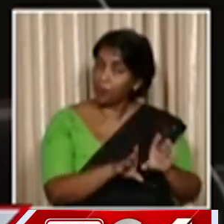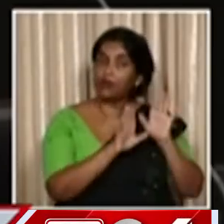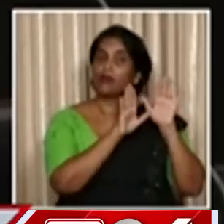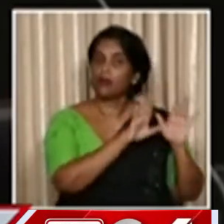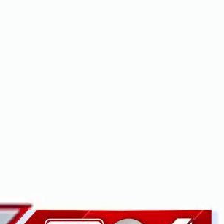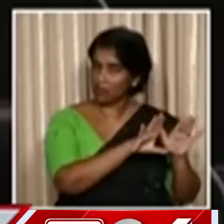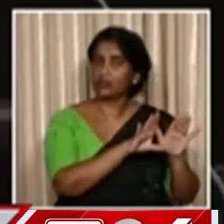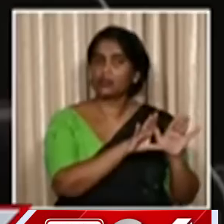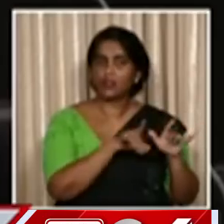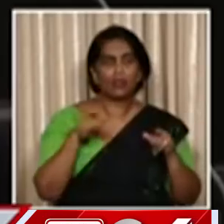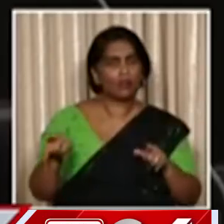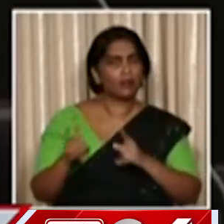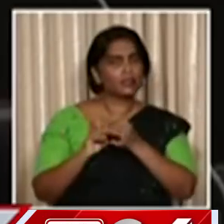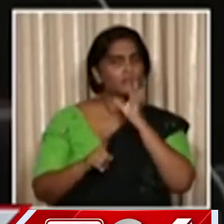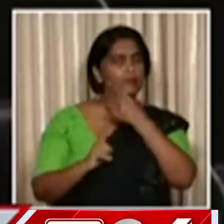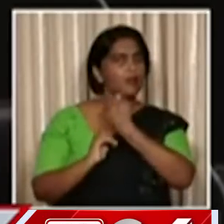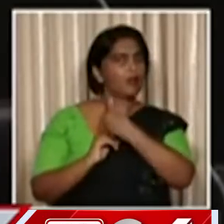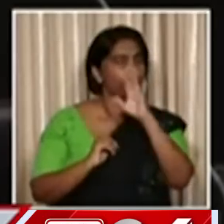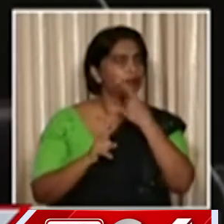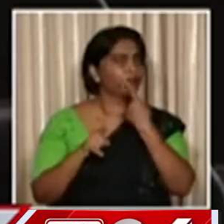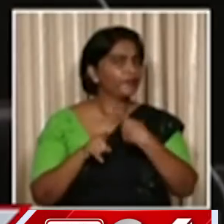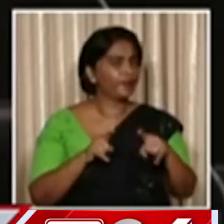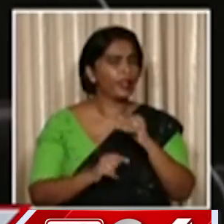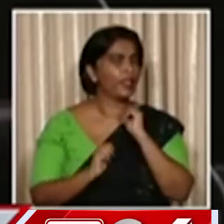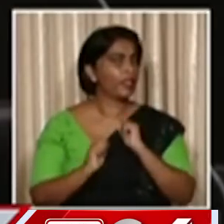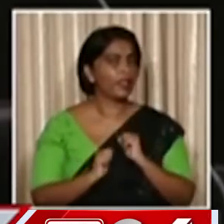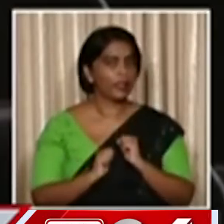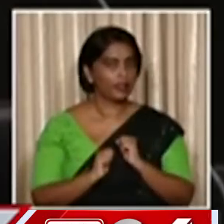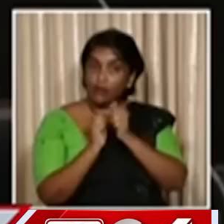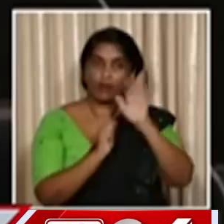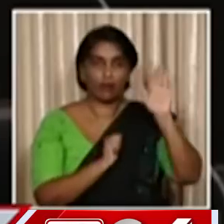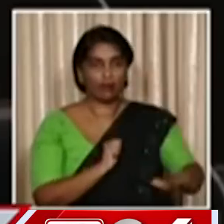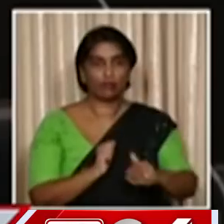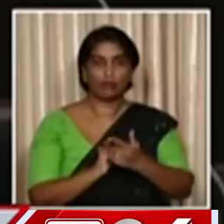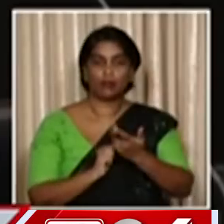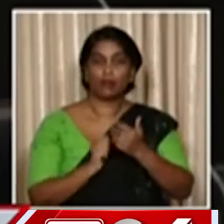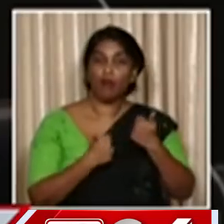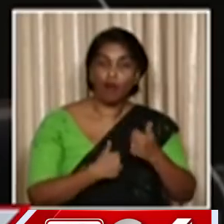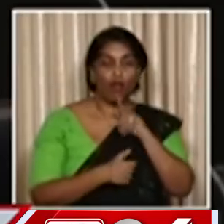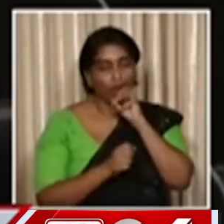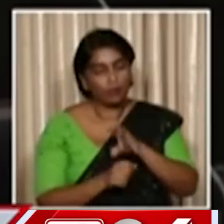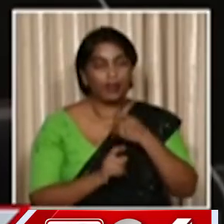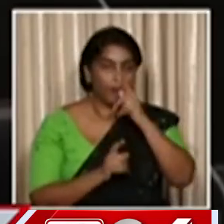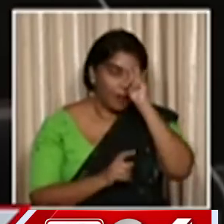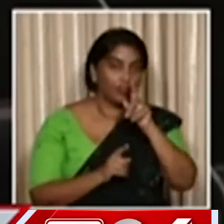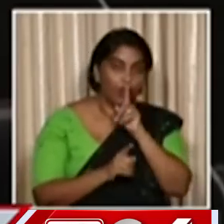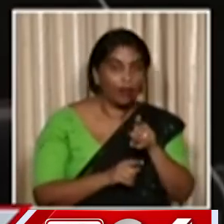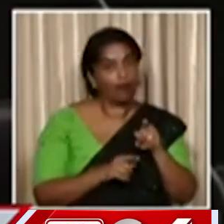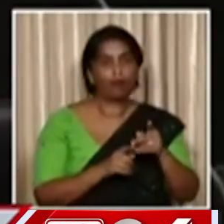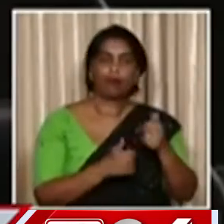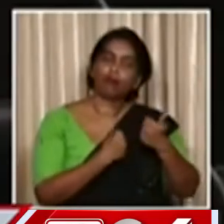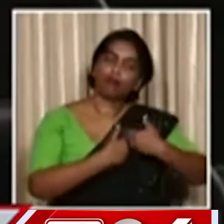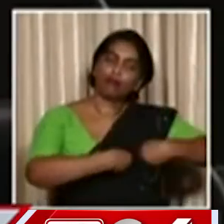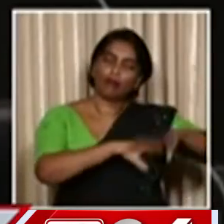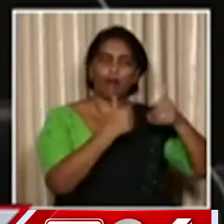ඒ තනතුරු වල මේ සභාපතිවරයා පමණක් ඇලජික් වන්නේ කුමන හේතුවක් මතද ආ සර් යස් සර් ඕකේ සර් කියන සභාපතිලට ඕන